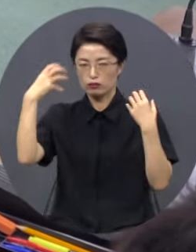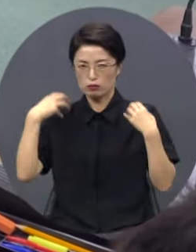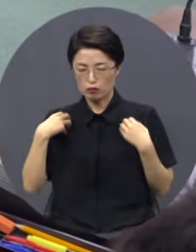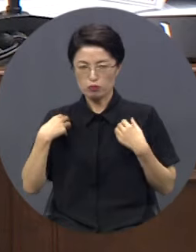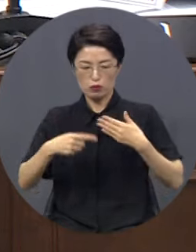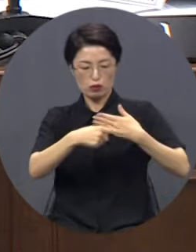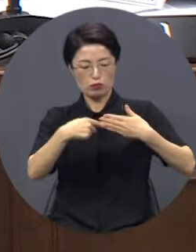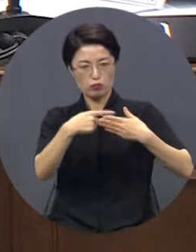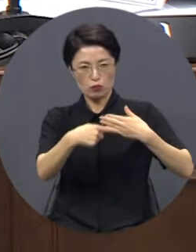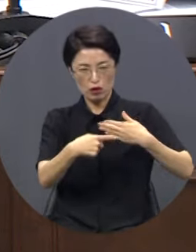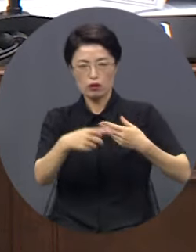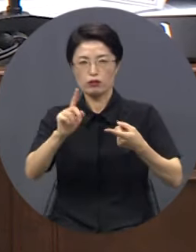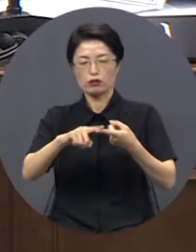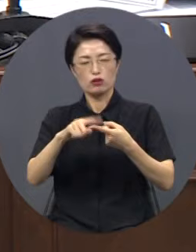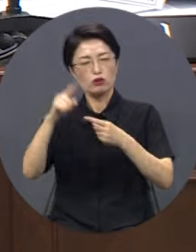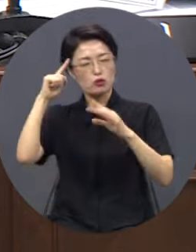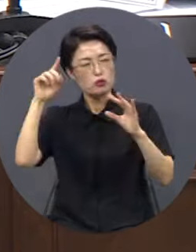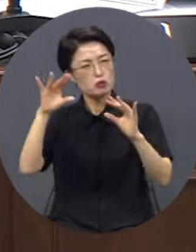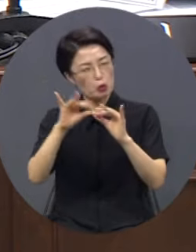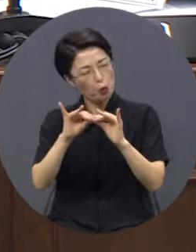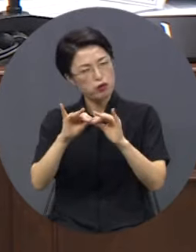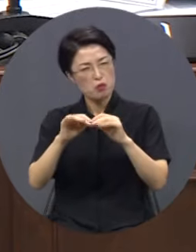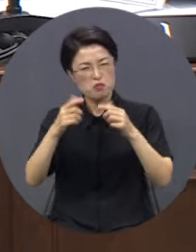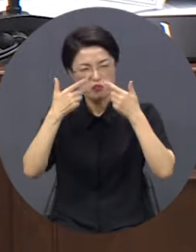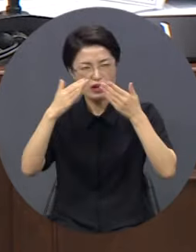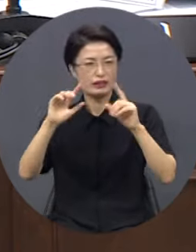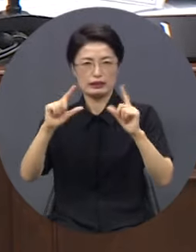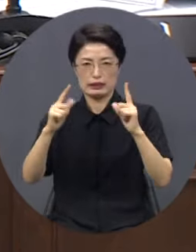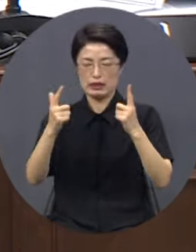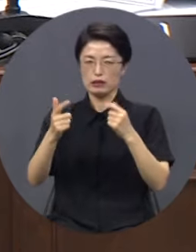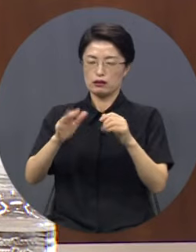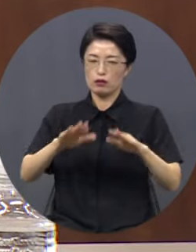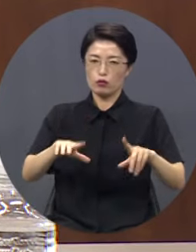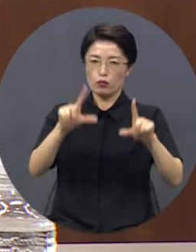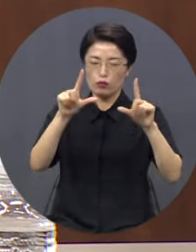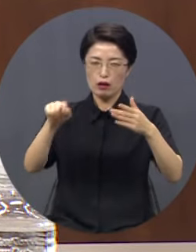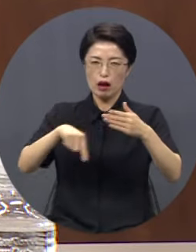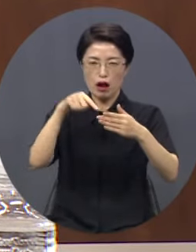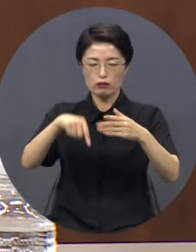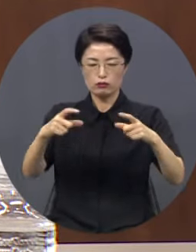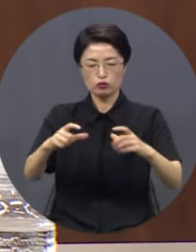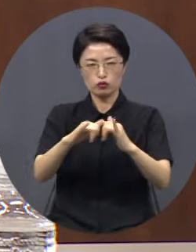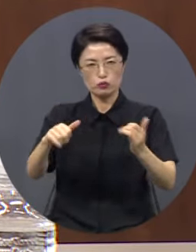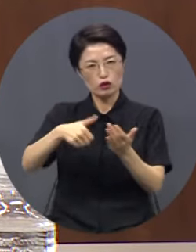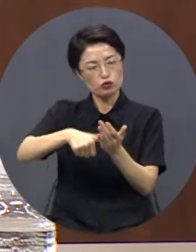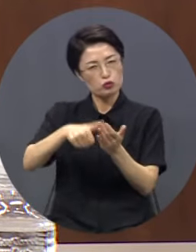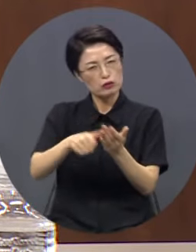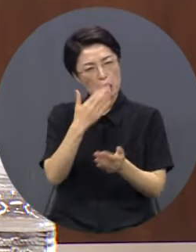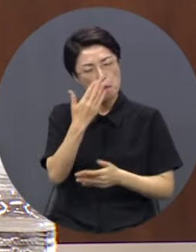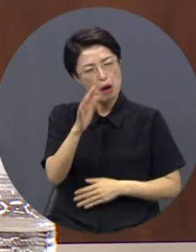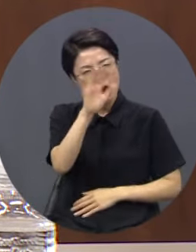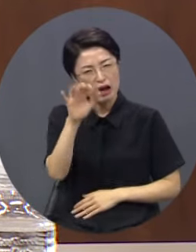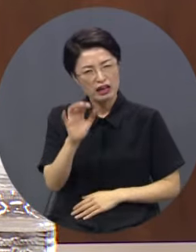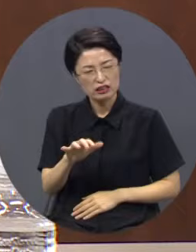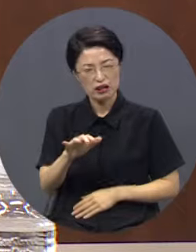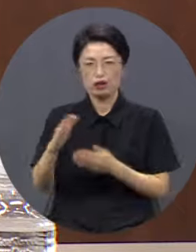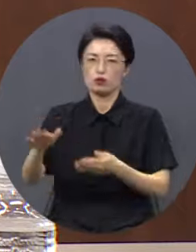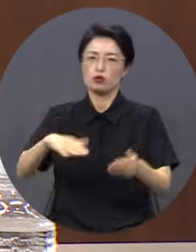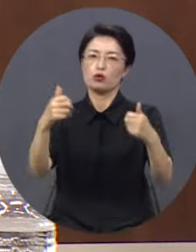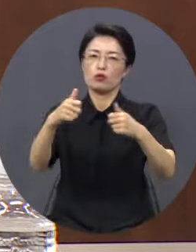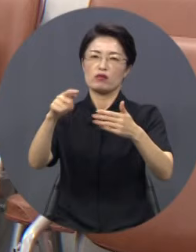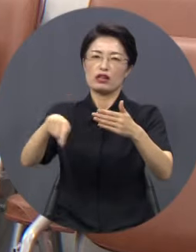부활에 동의할지 불투명한 상황에서 올해 안에 주민투표가 가능하겠냐는 지적이도